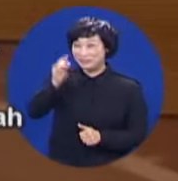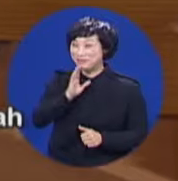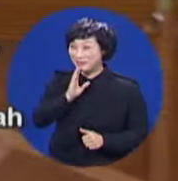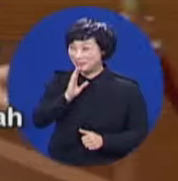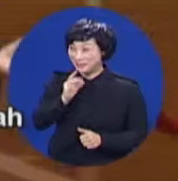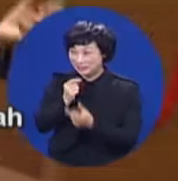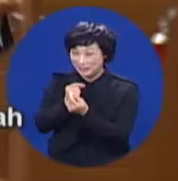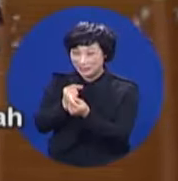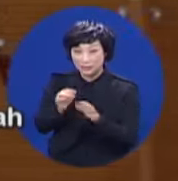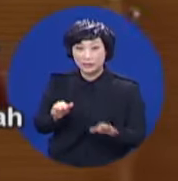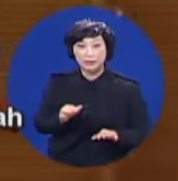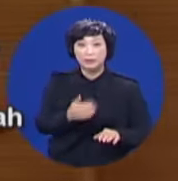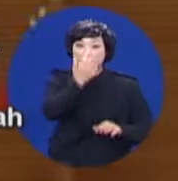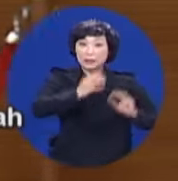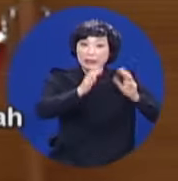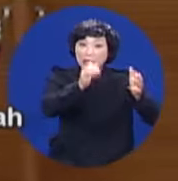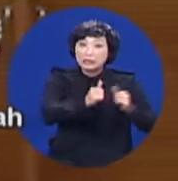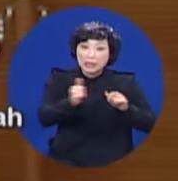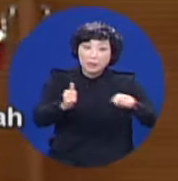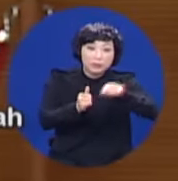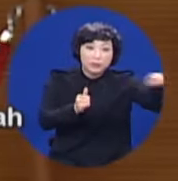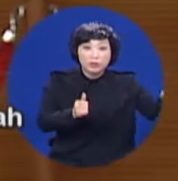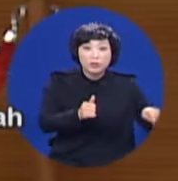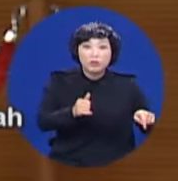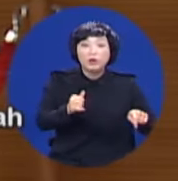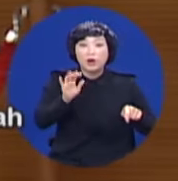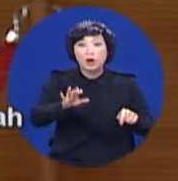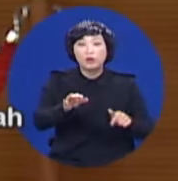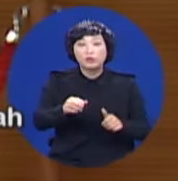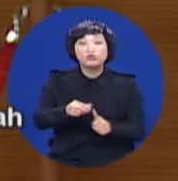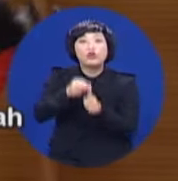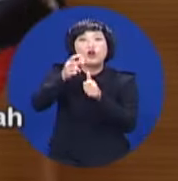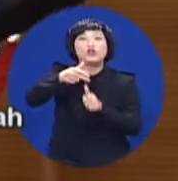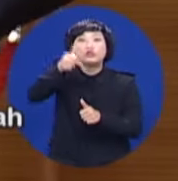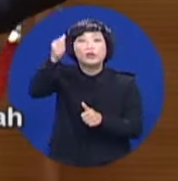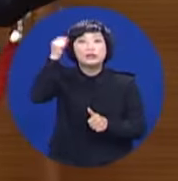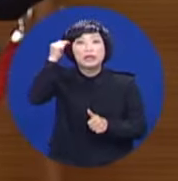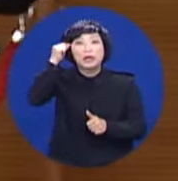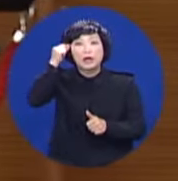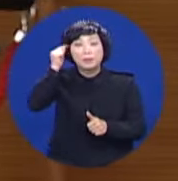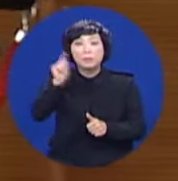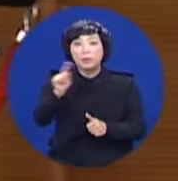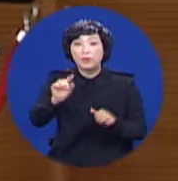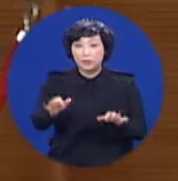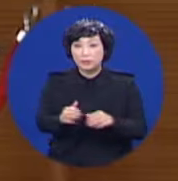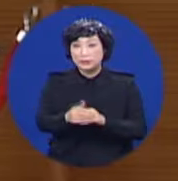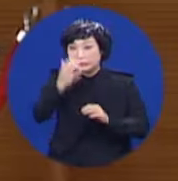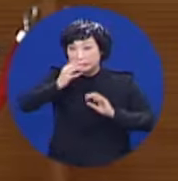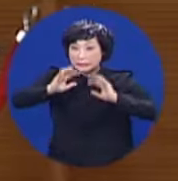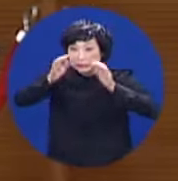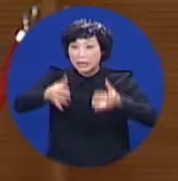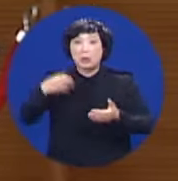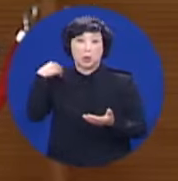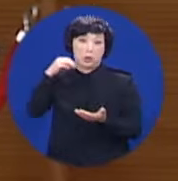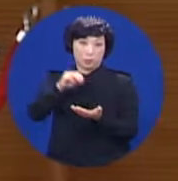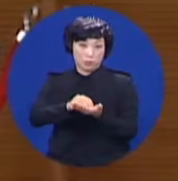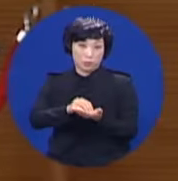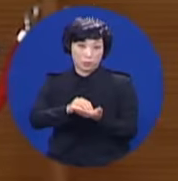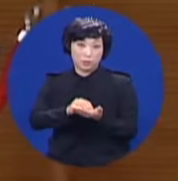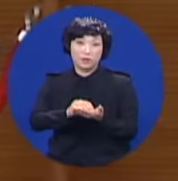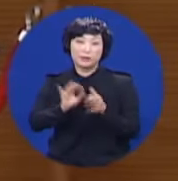백성들은 메시아의 사상을 세우는 김의 영광, 이스라엘 나라가 회복되어